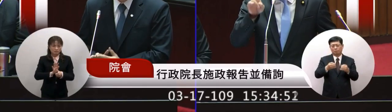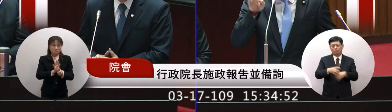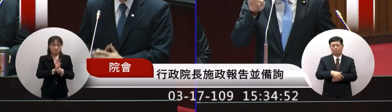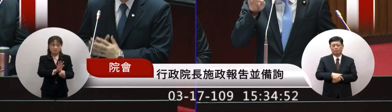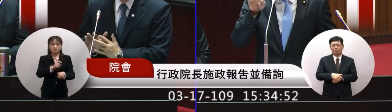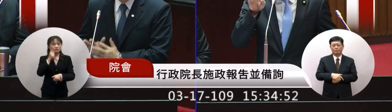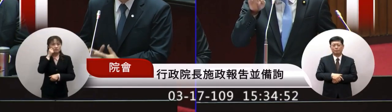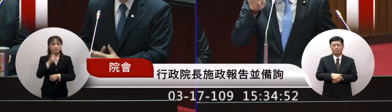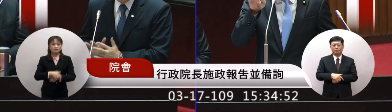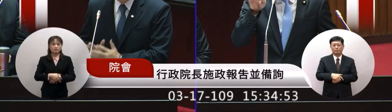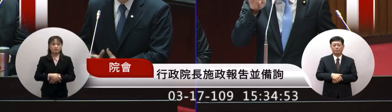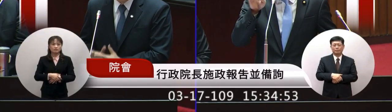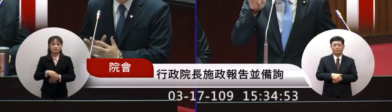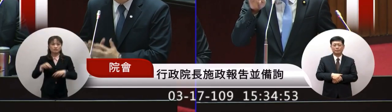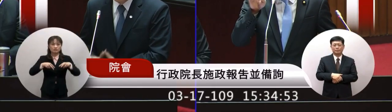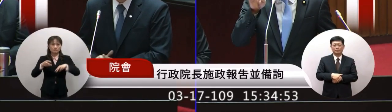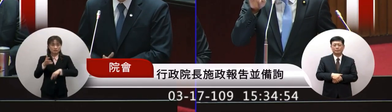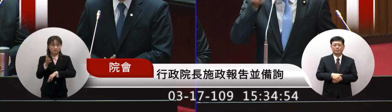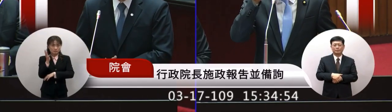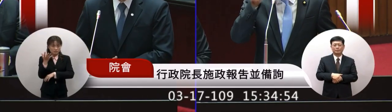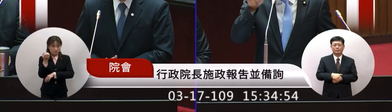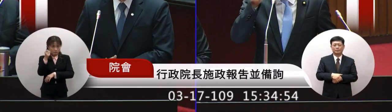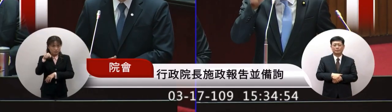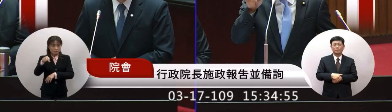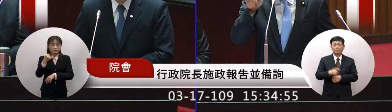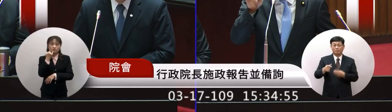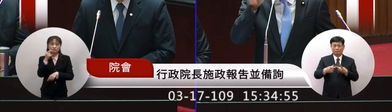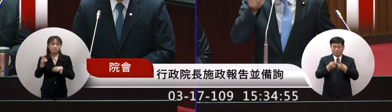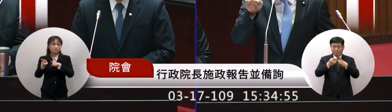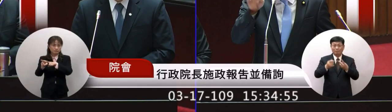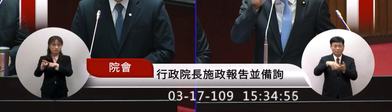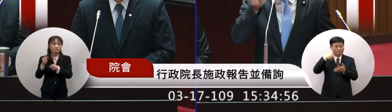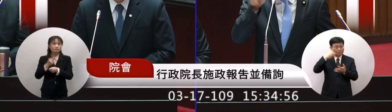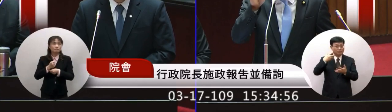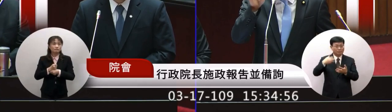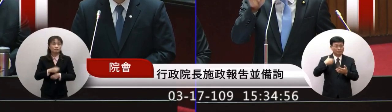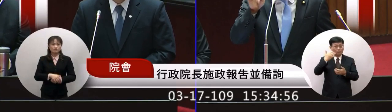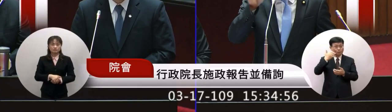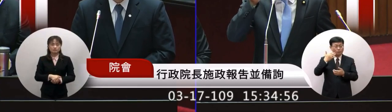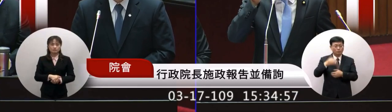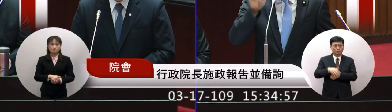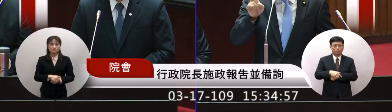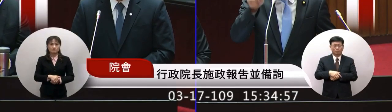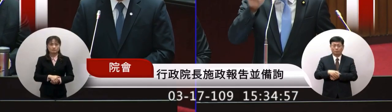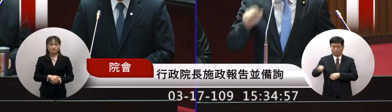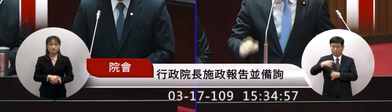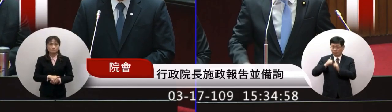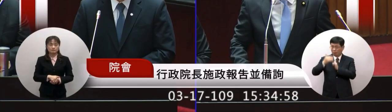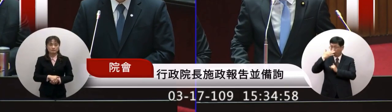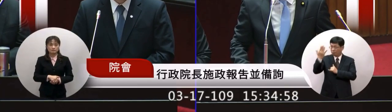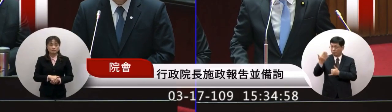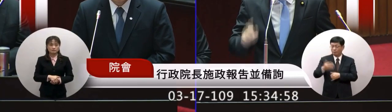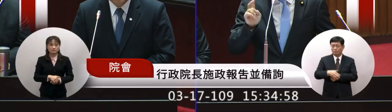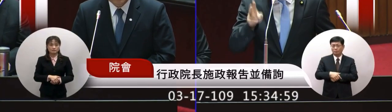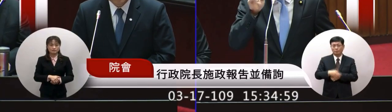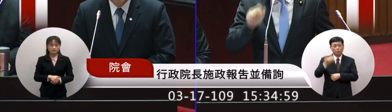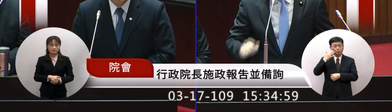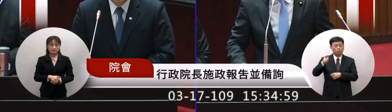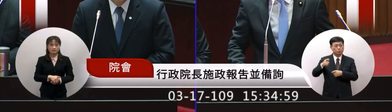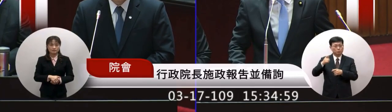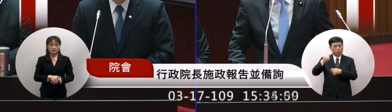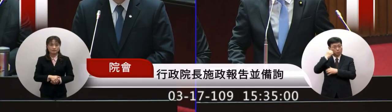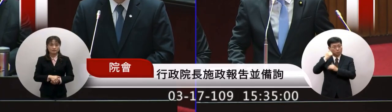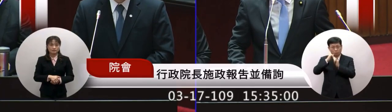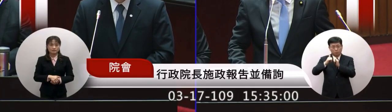他，哦，这个可以的，来执行的。 第二个结果，第二个结果，那是民众赢，那民众